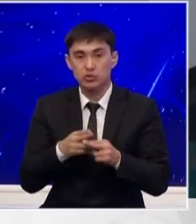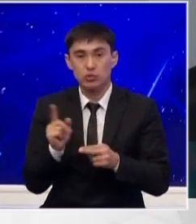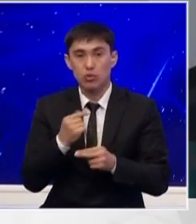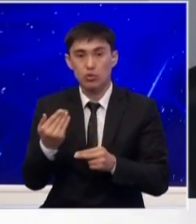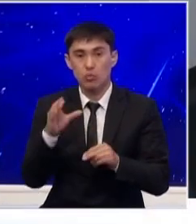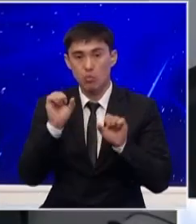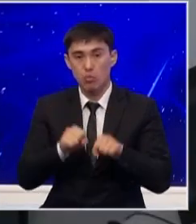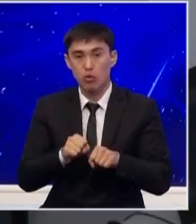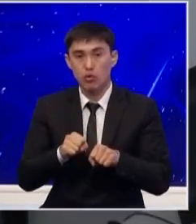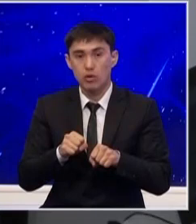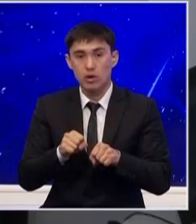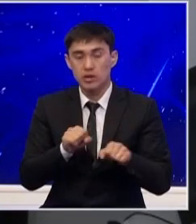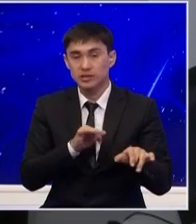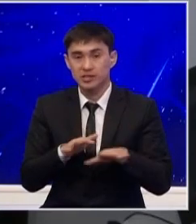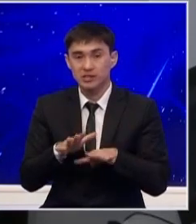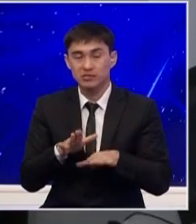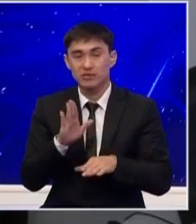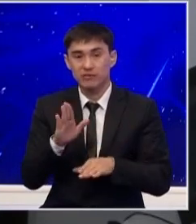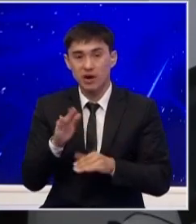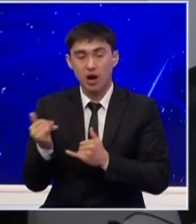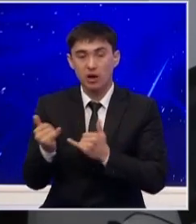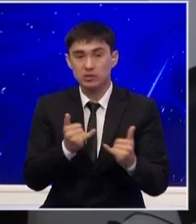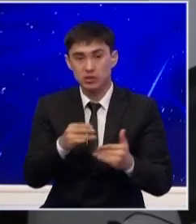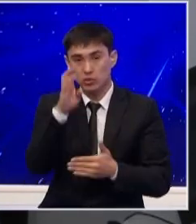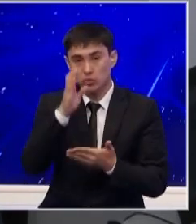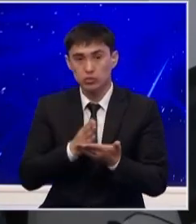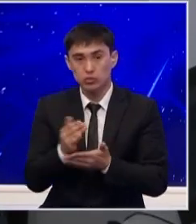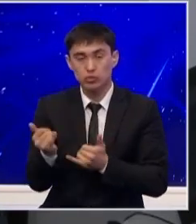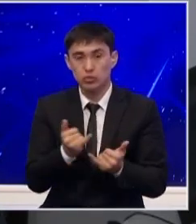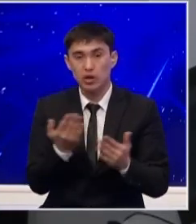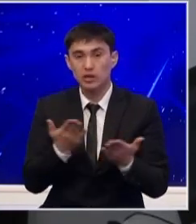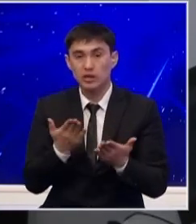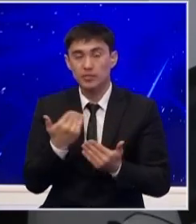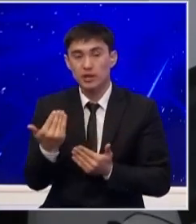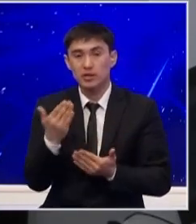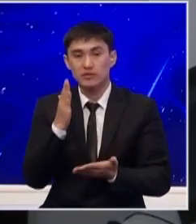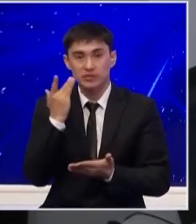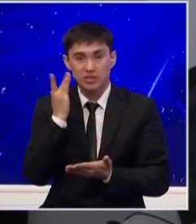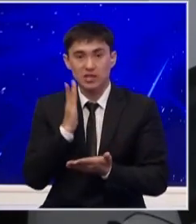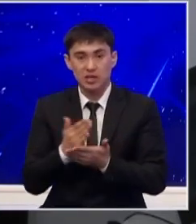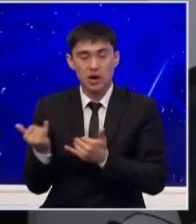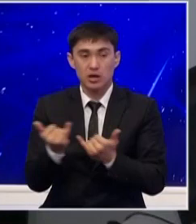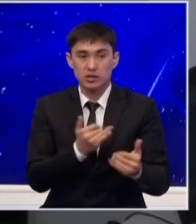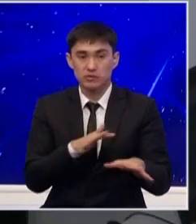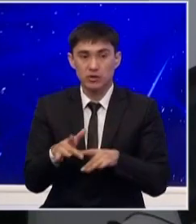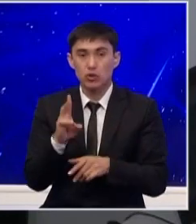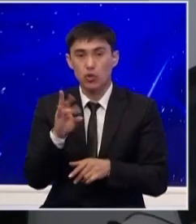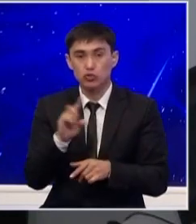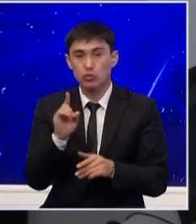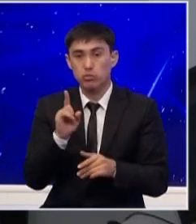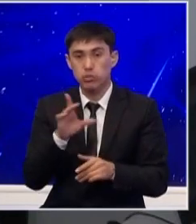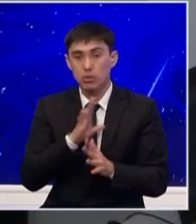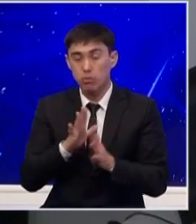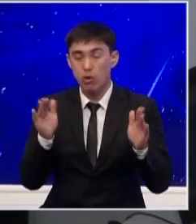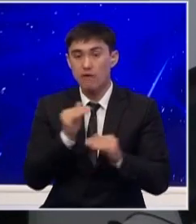их мог применить в оказании госуслуг. Каких? Они всегда их оказывали, но чтобы они были